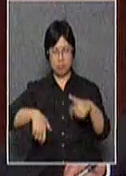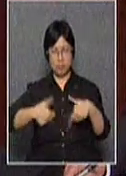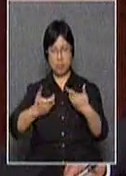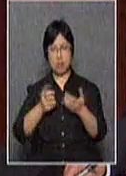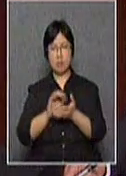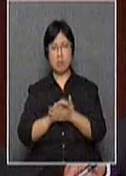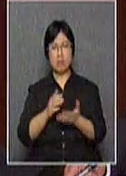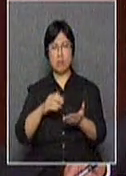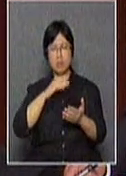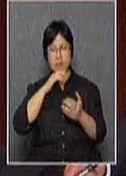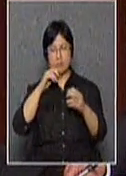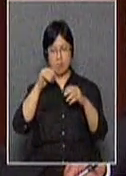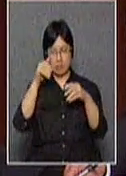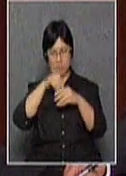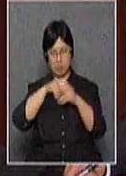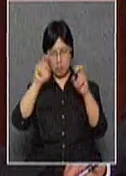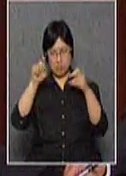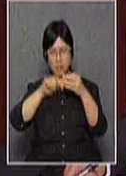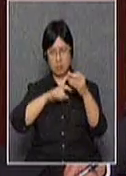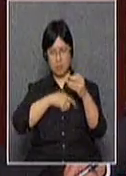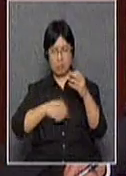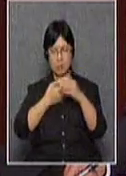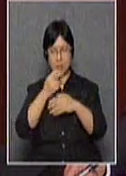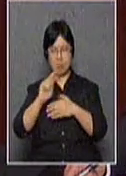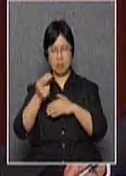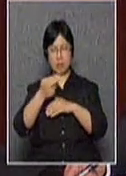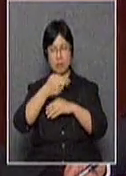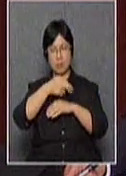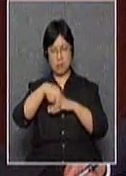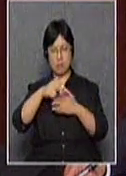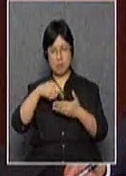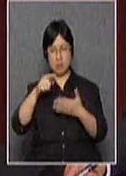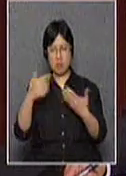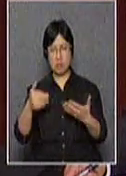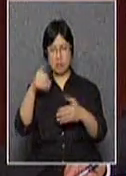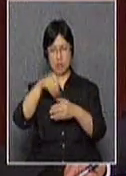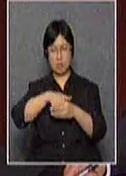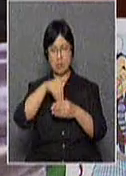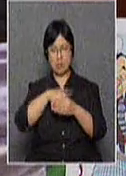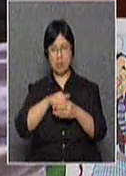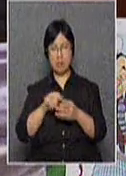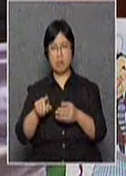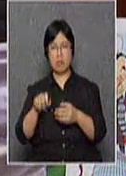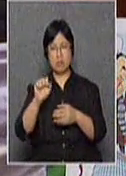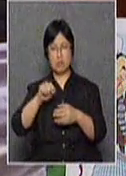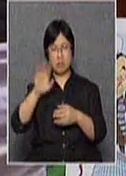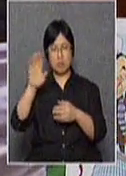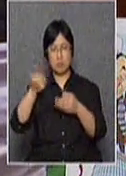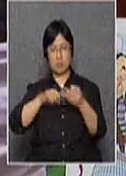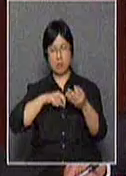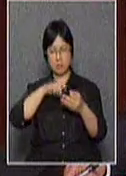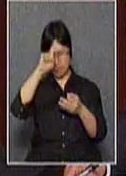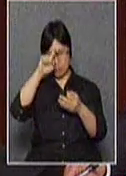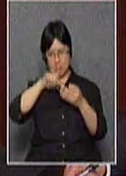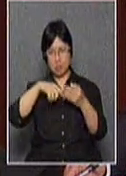在各位提出的待決議題是陳志全議員動議的修正案予以通過，現在付諸表決。贊成的請陳志全議員要求記